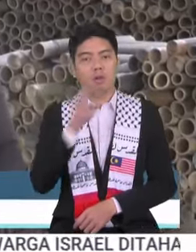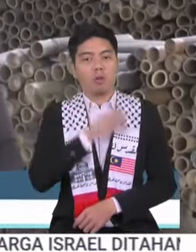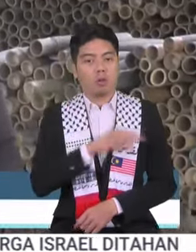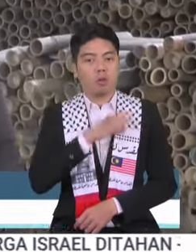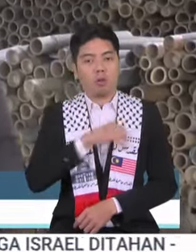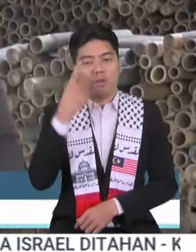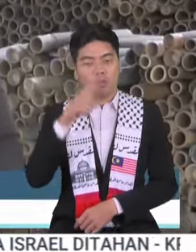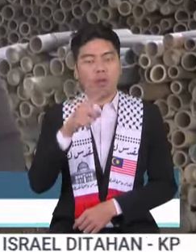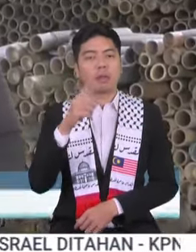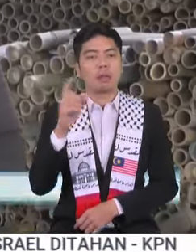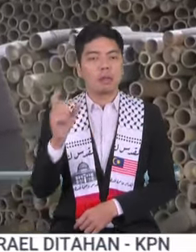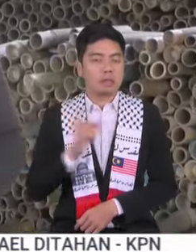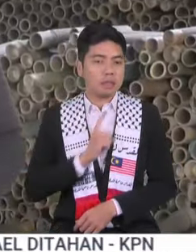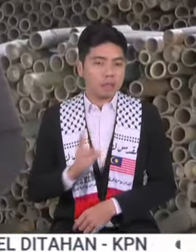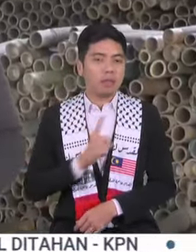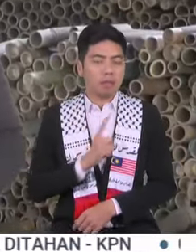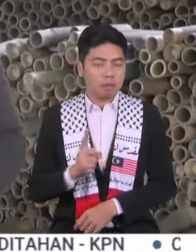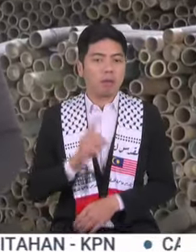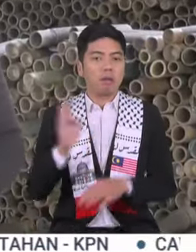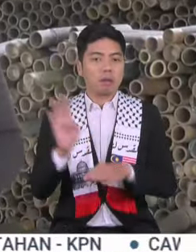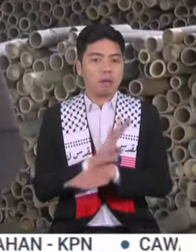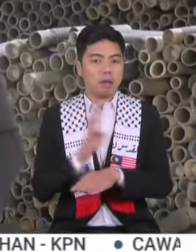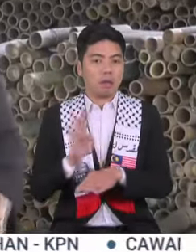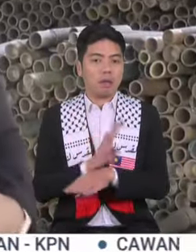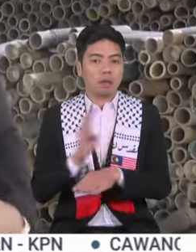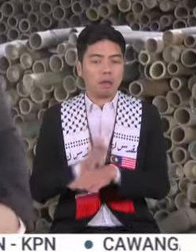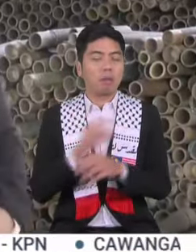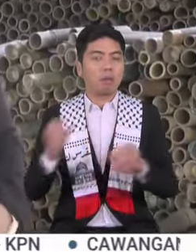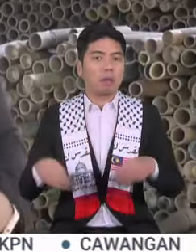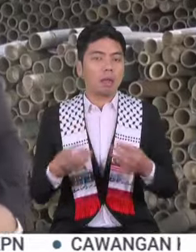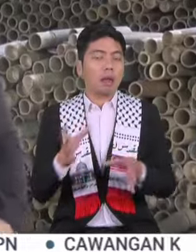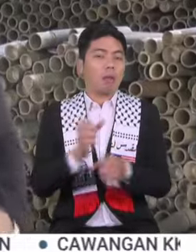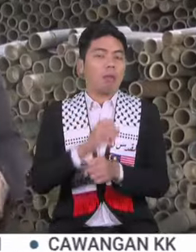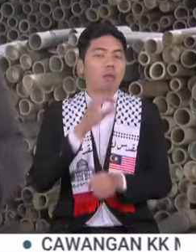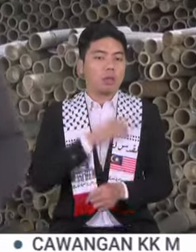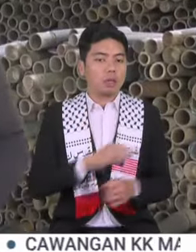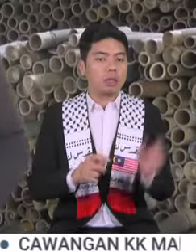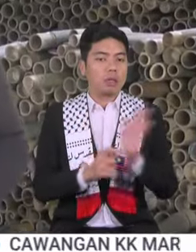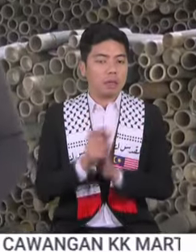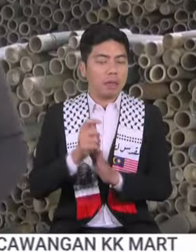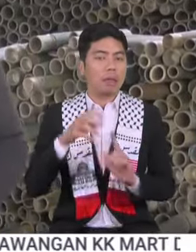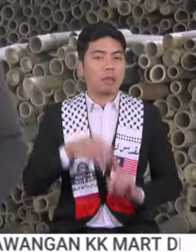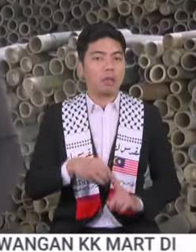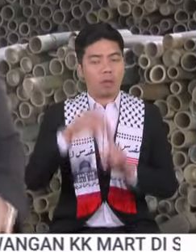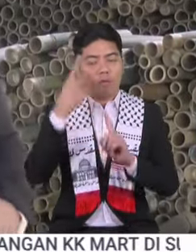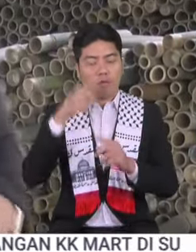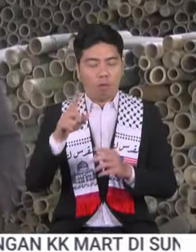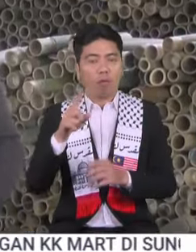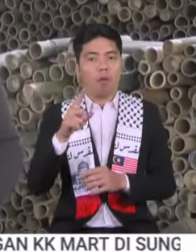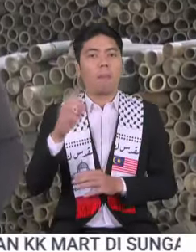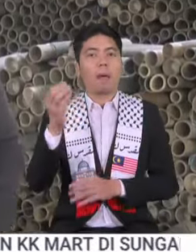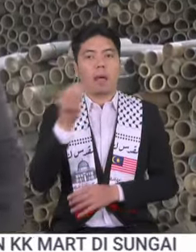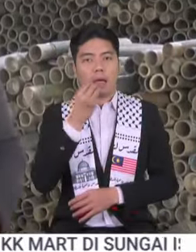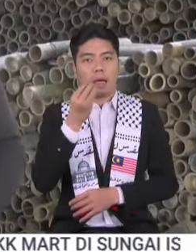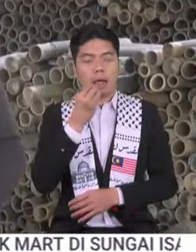Lazimnya, segala perniagaan yang dijalankan memberi pulangan yang lumayan, khasnya kepada pengusaha makanan